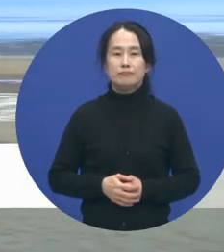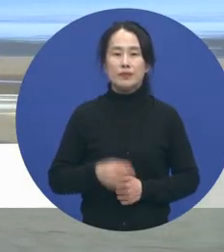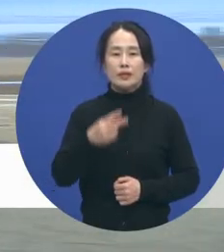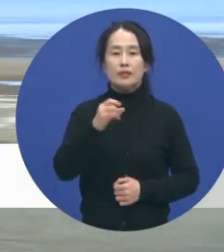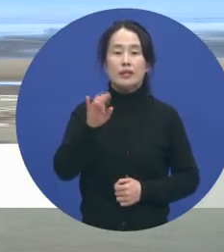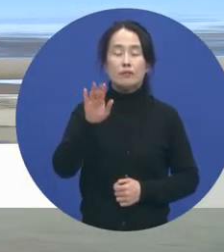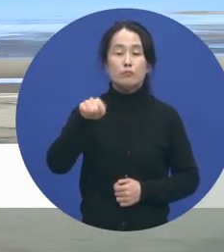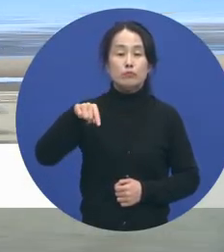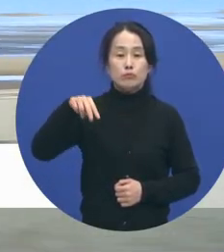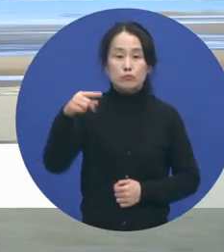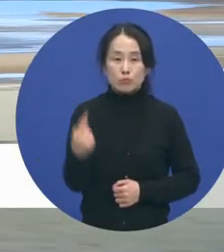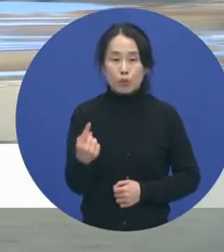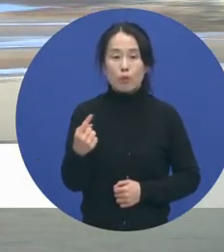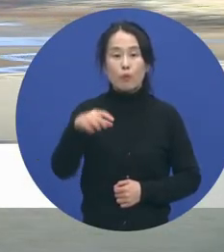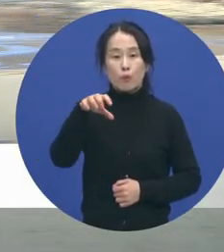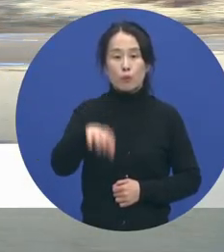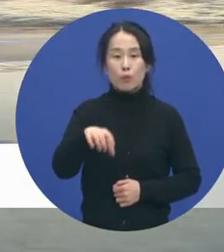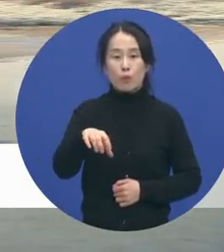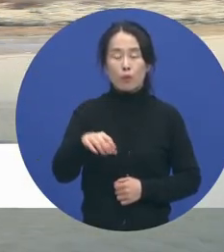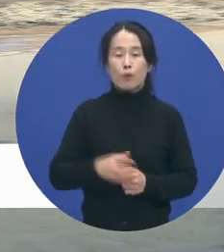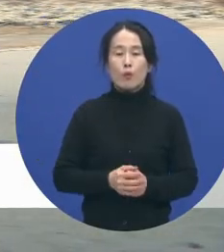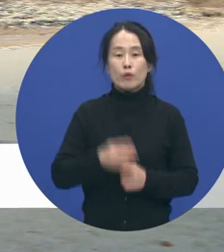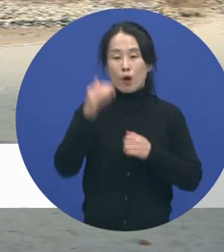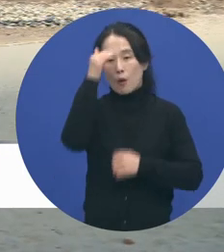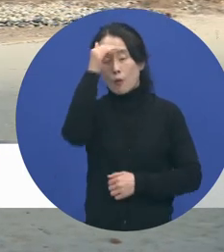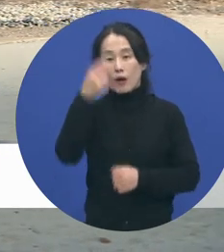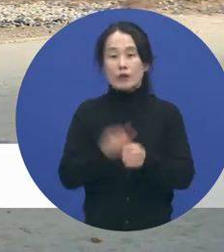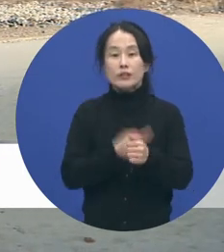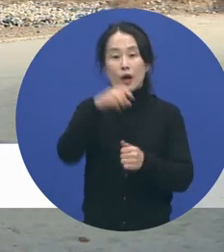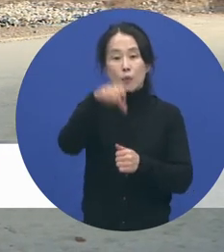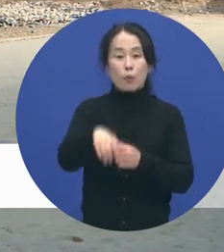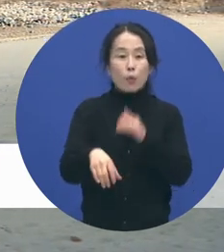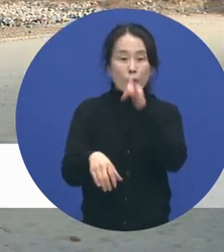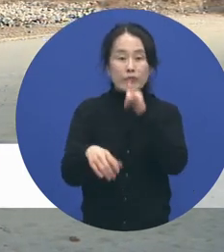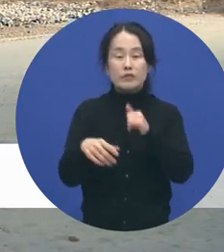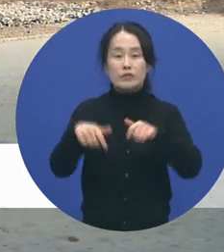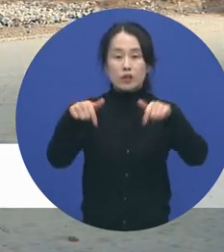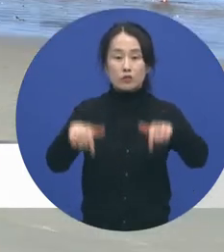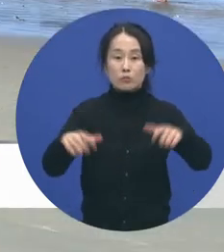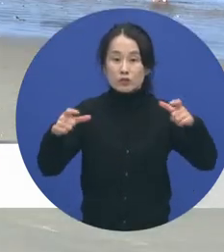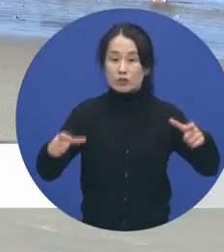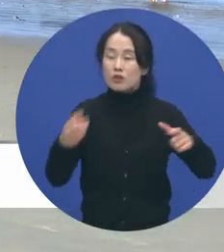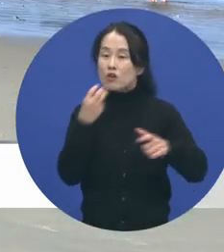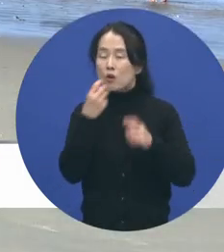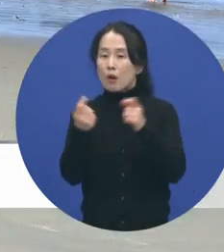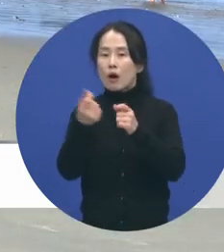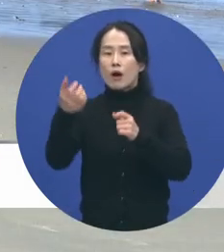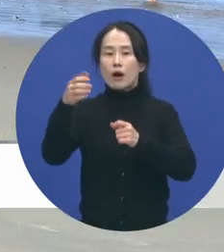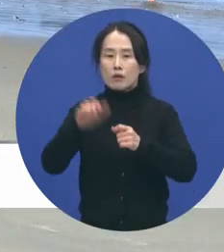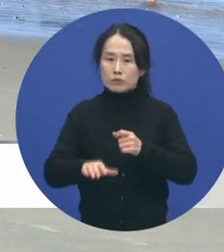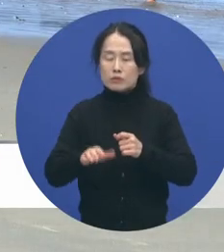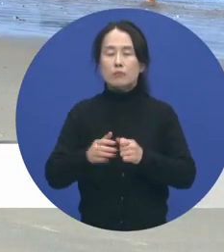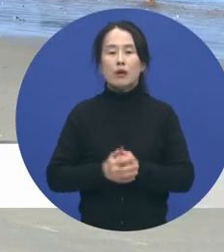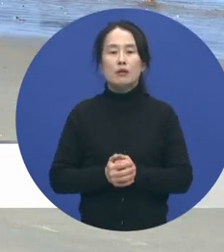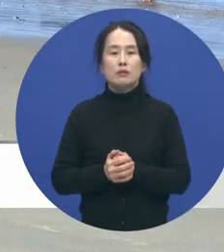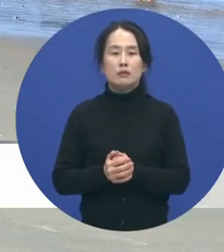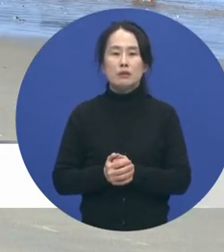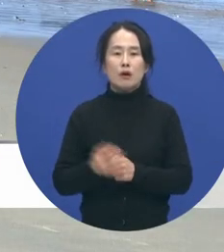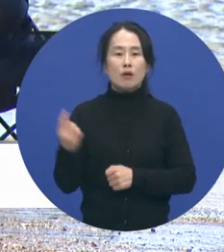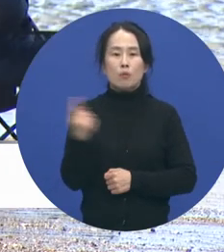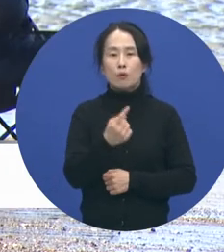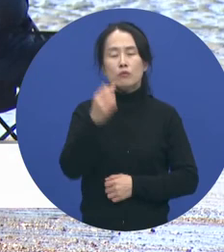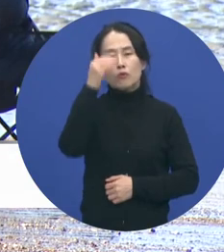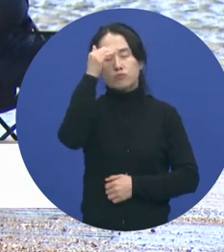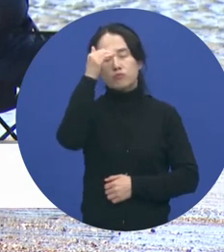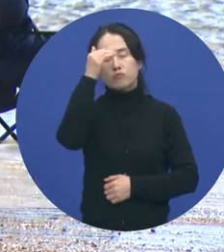대부도, 백미양 등 남부럽지 않은 관광 자원을 가진 서부권역. 서울과 가깝지만 수도권 주민들의 휴식과 관광